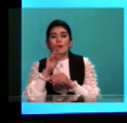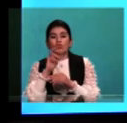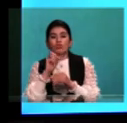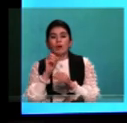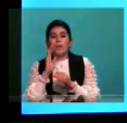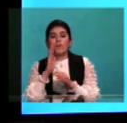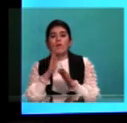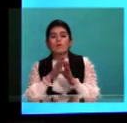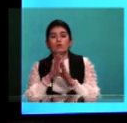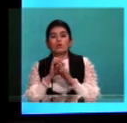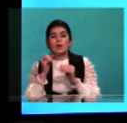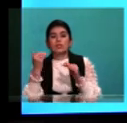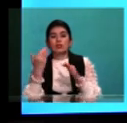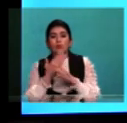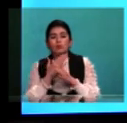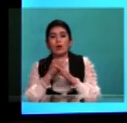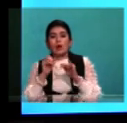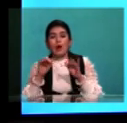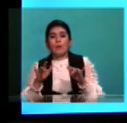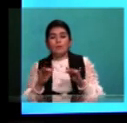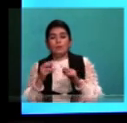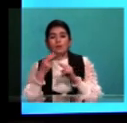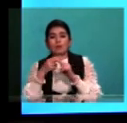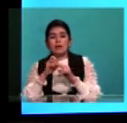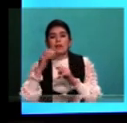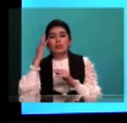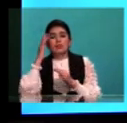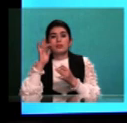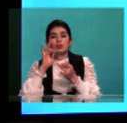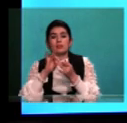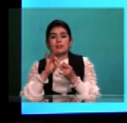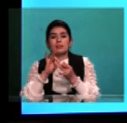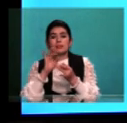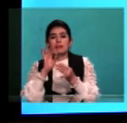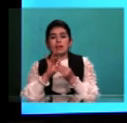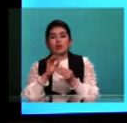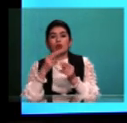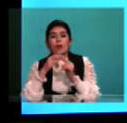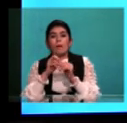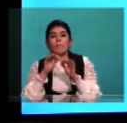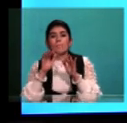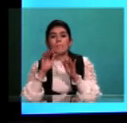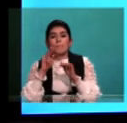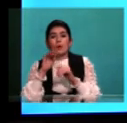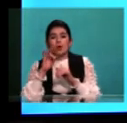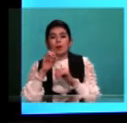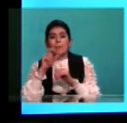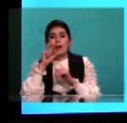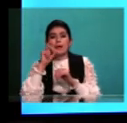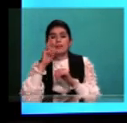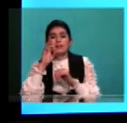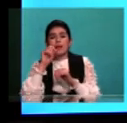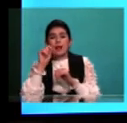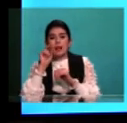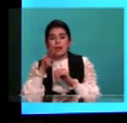Данное упражнение мы будем выполнять с помощью компьютеров. Для этих целей нам понадобится программа Excel.